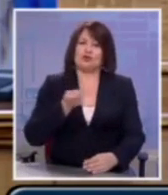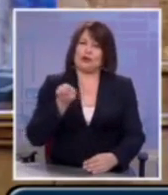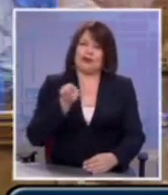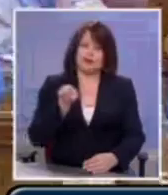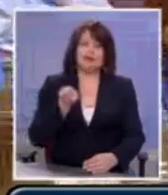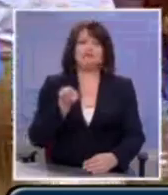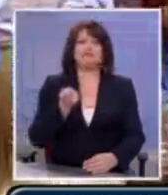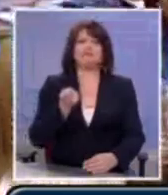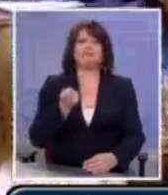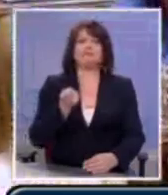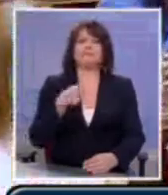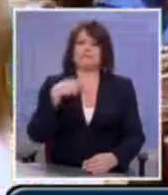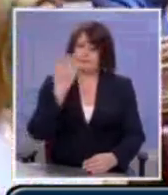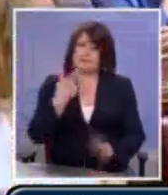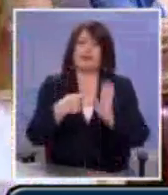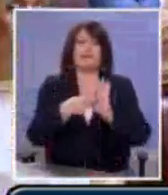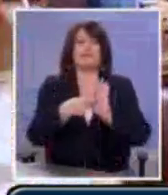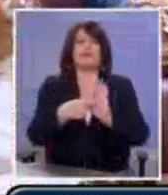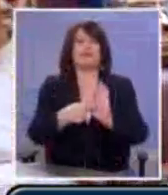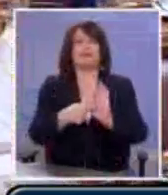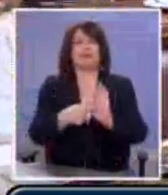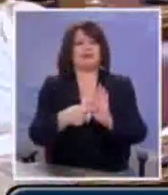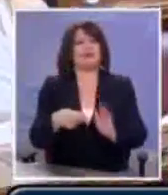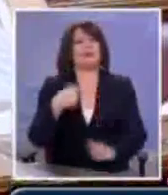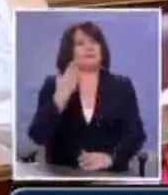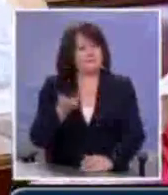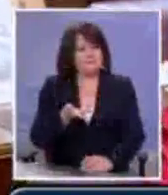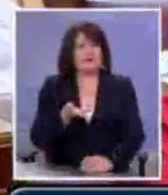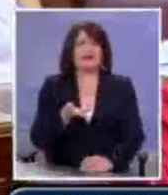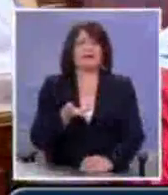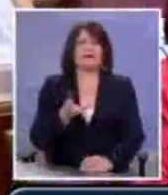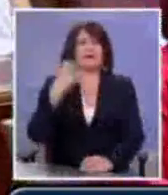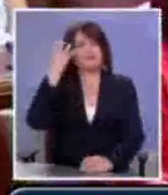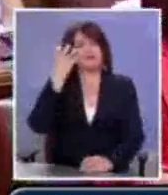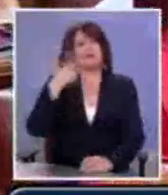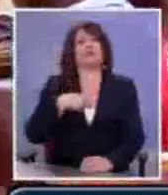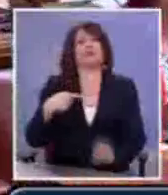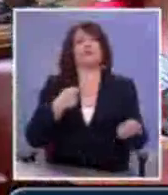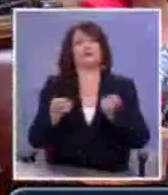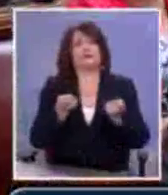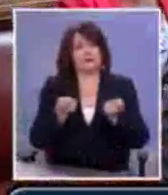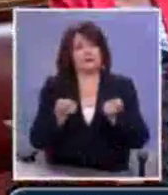Δημοσίου Χρέους που θα σας παρουσιάσουν στη συνέχεια ο επιστημονικός